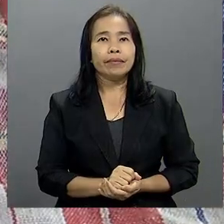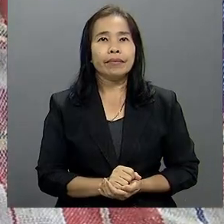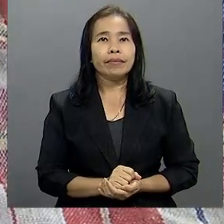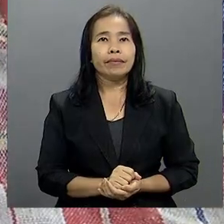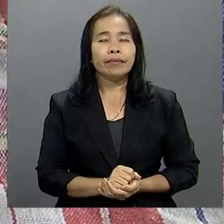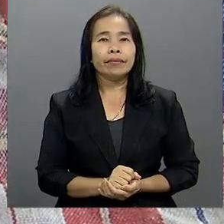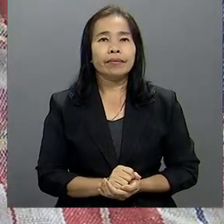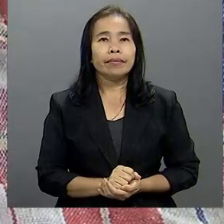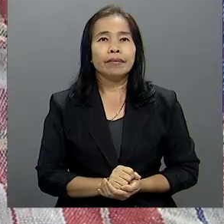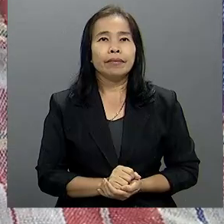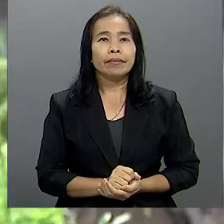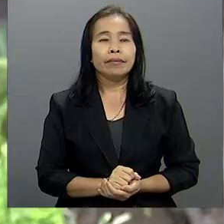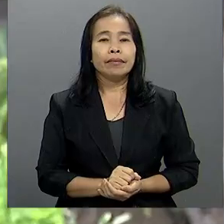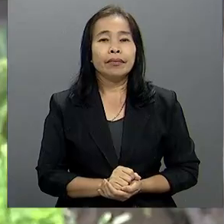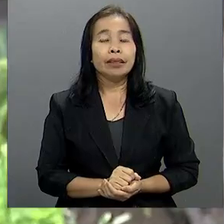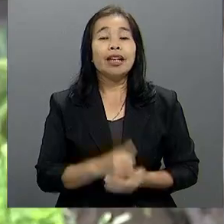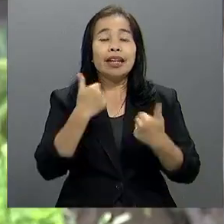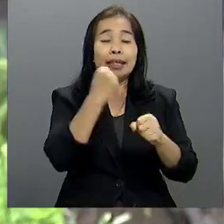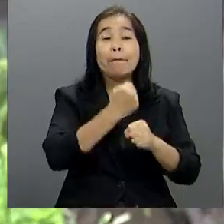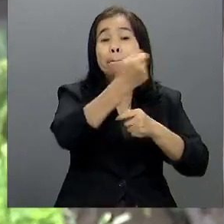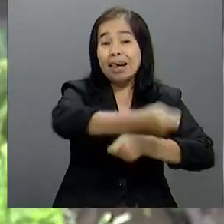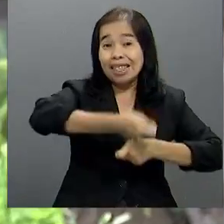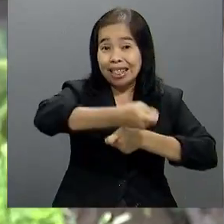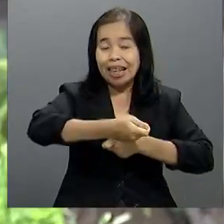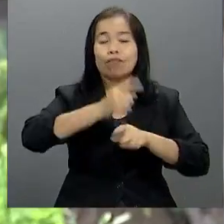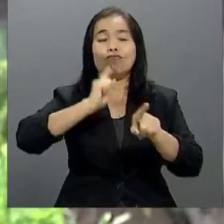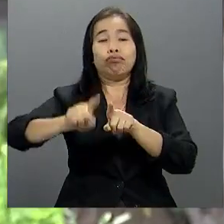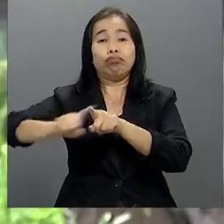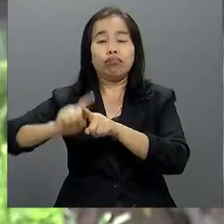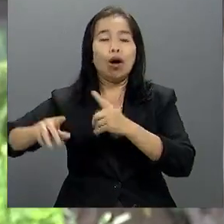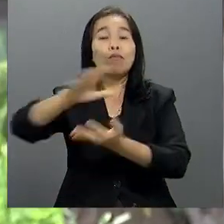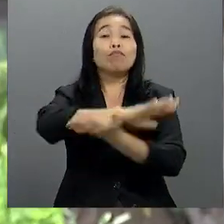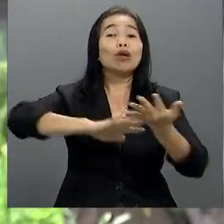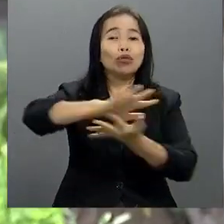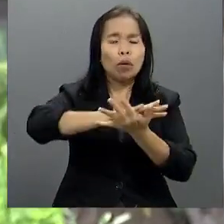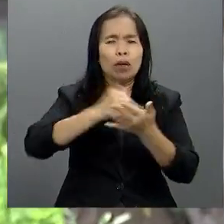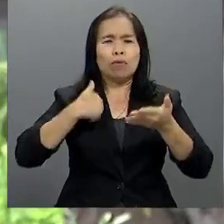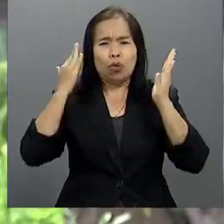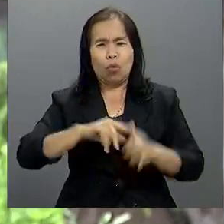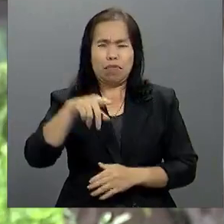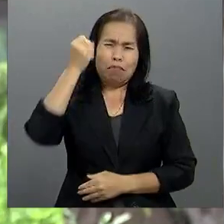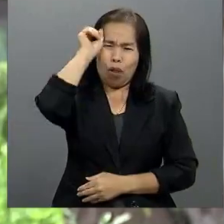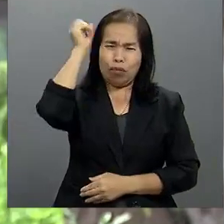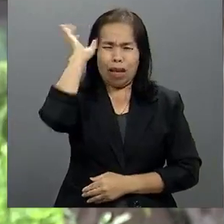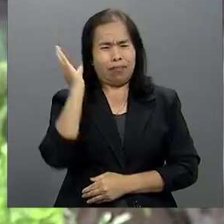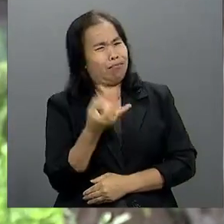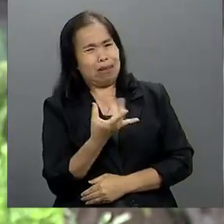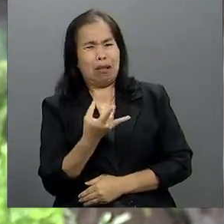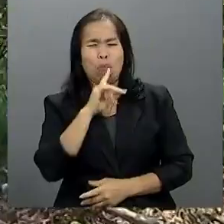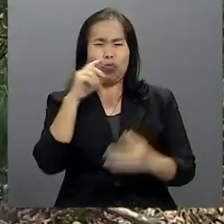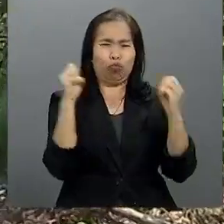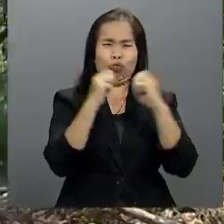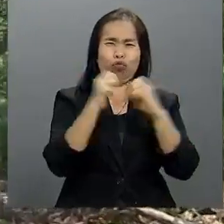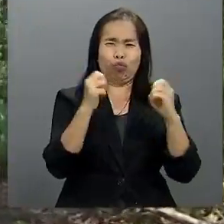ก็ส่วนเกษตรผสมผสานซึ่งแรกๆคนจะไม่รู้จักและไม่เข้าใจไงคิดว่ามันเกิดความเลอะเทอะวุ่นวายเยอะยุ่งย